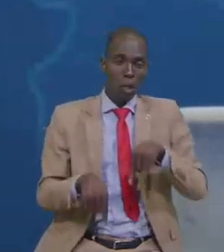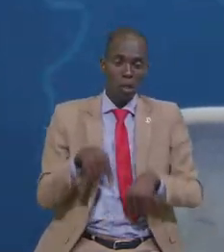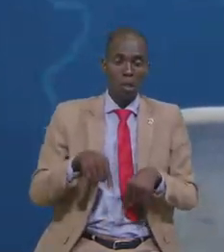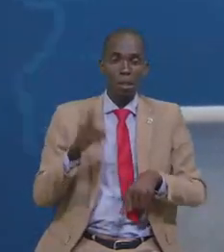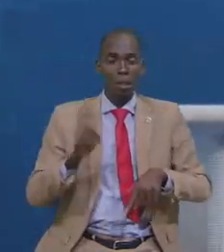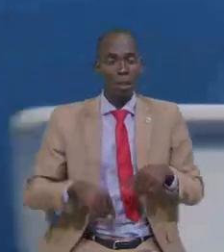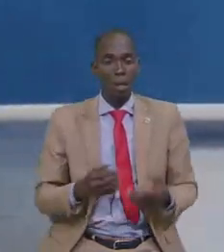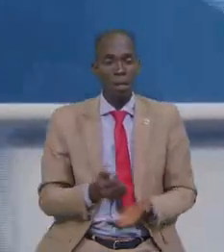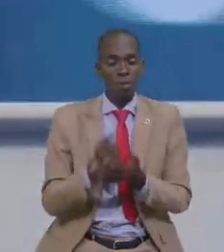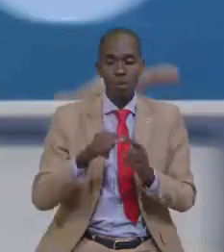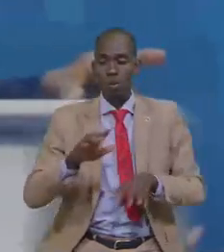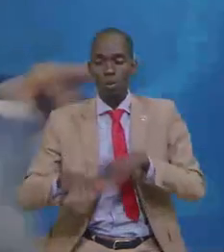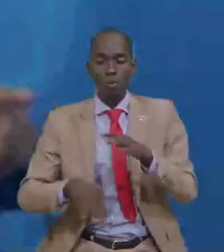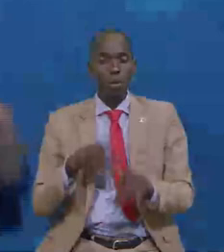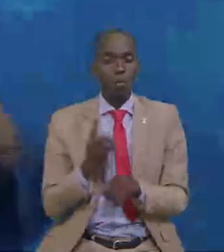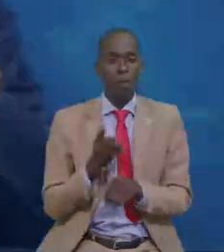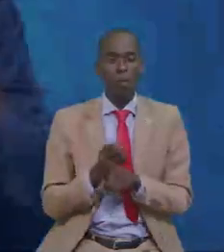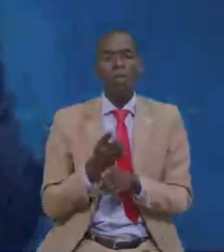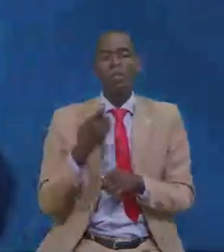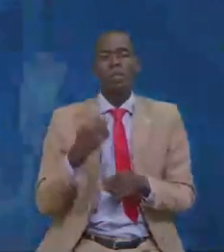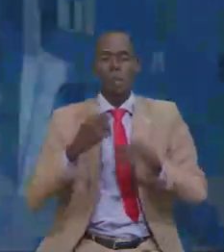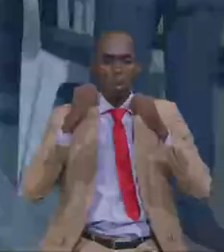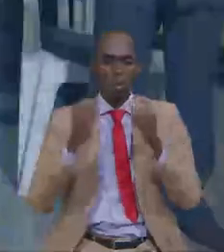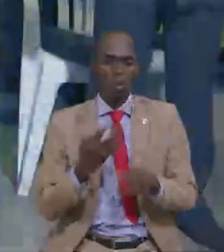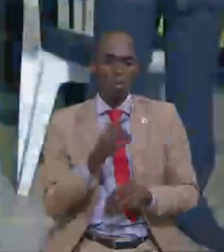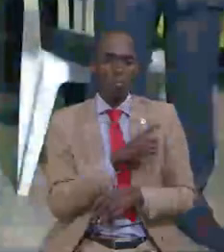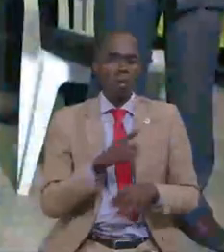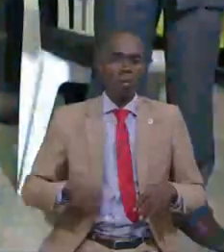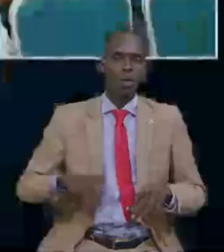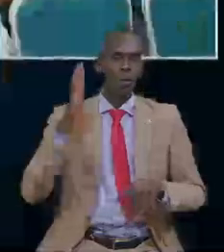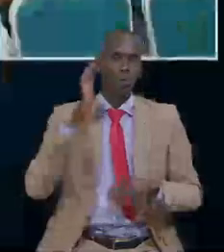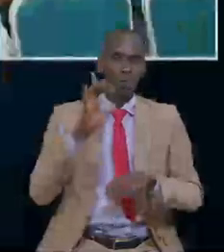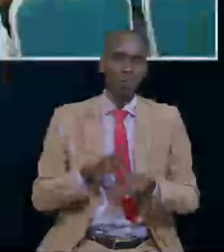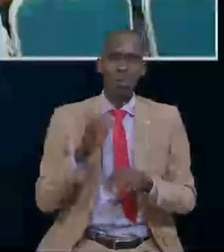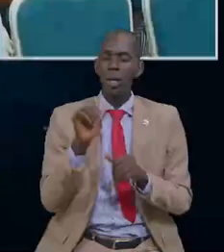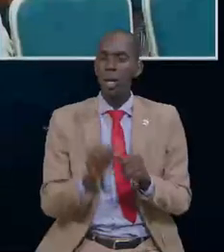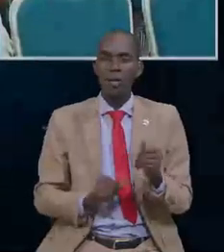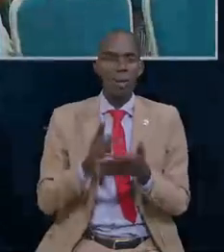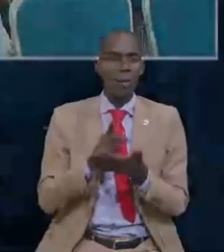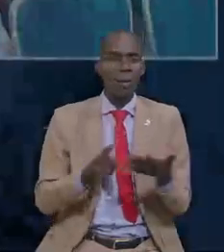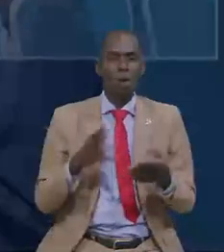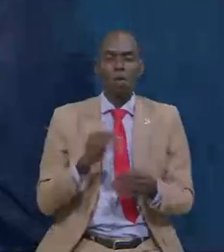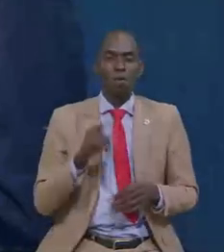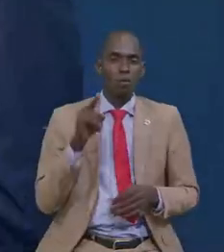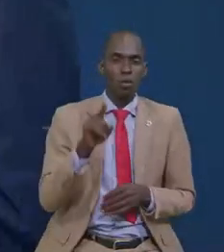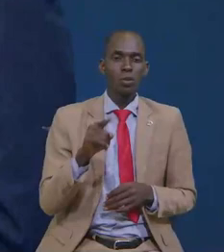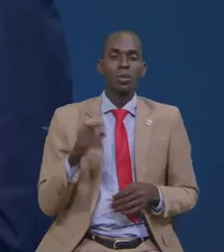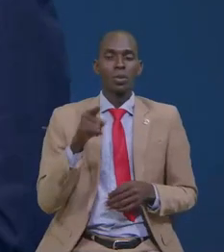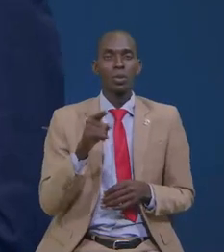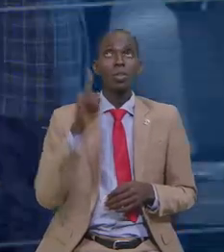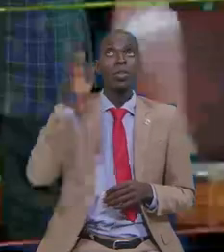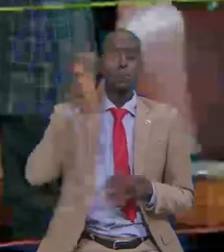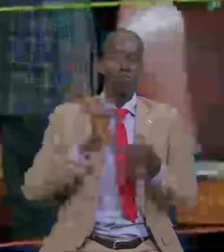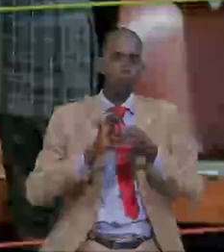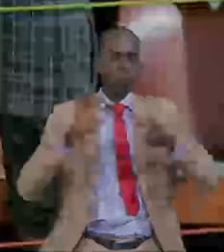vos jambes, vos pieds, boiteux ou paralysés, la puissance du Seigneur va toucher toute